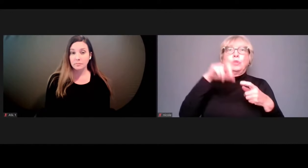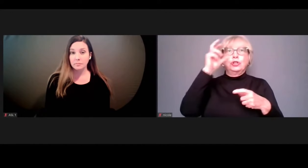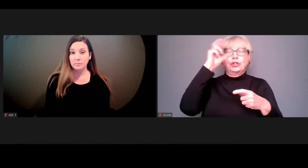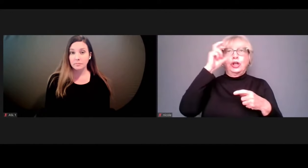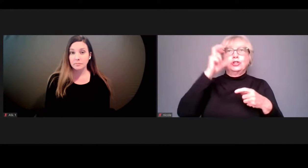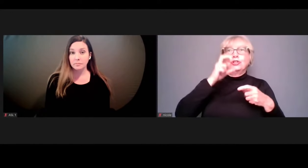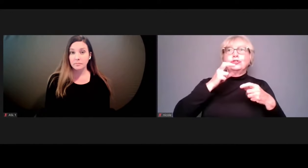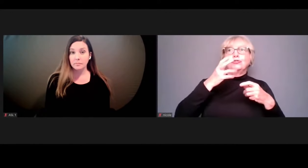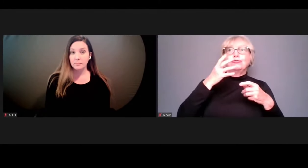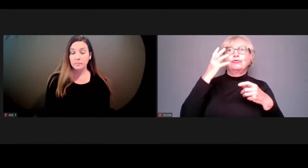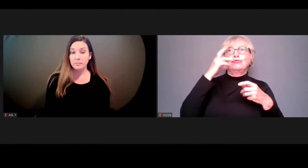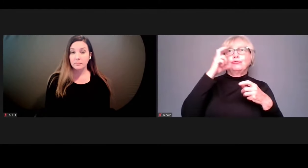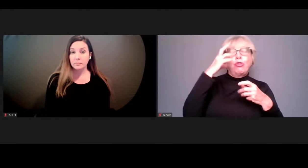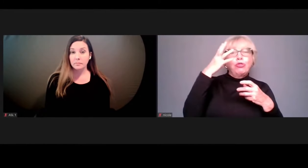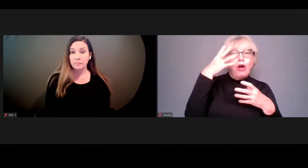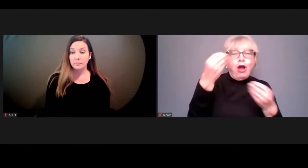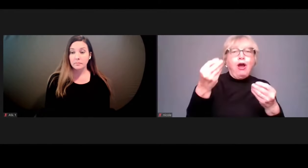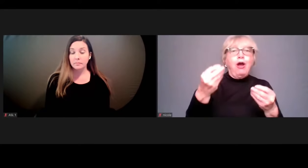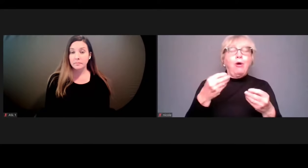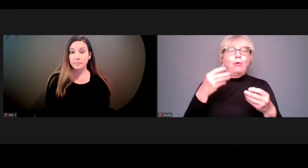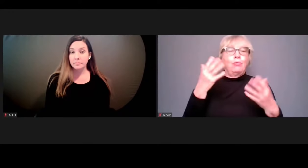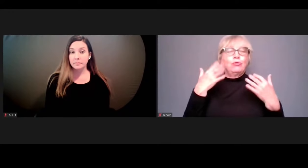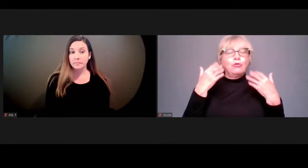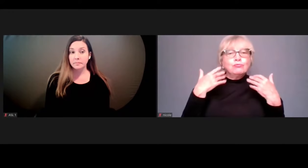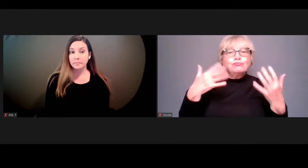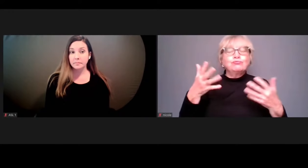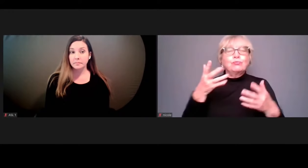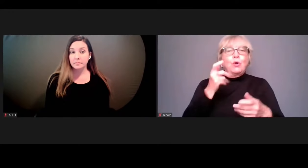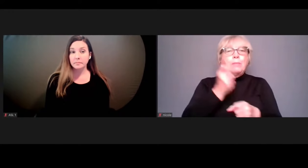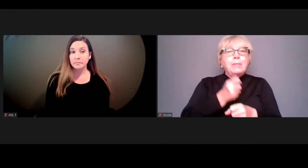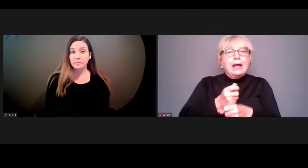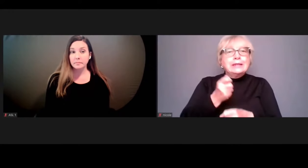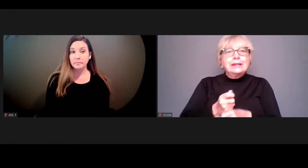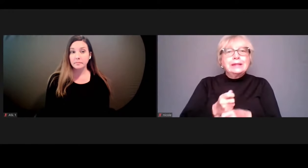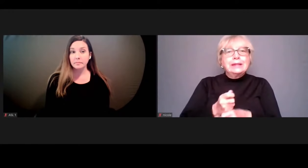espaces publics, les espaces commerciaux, puis il y en a très peu.